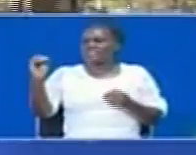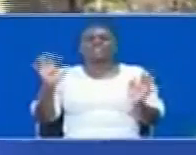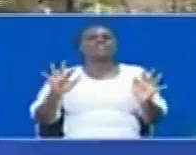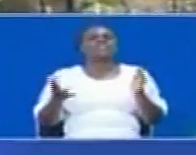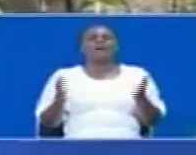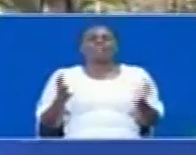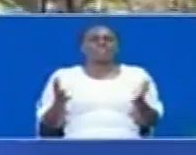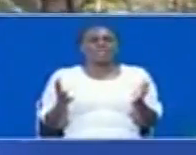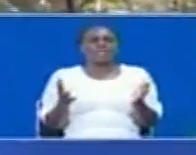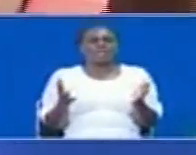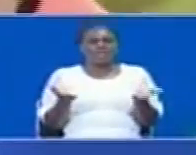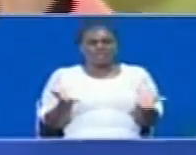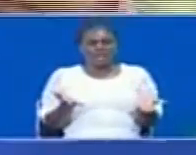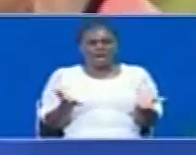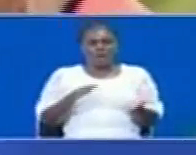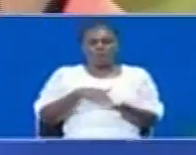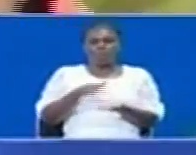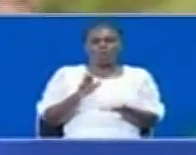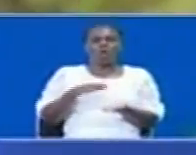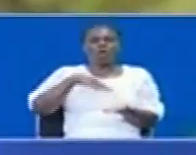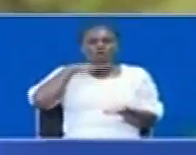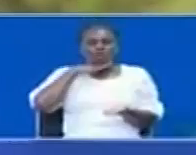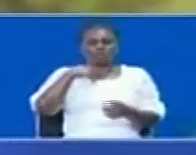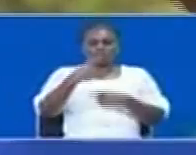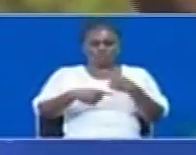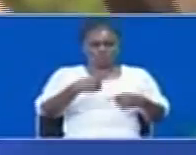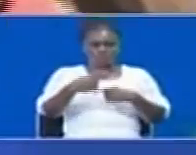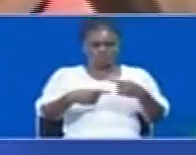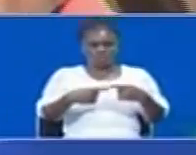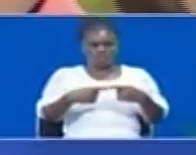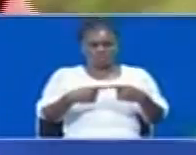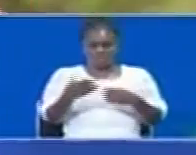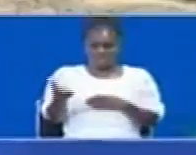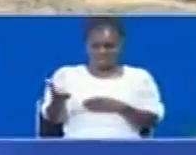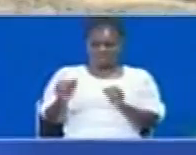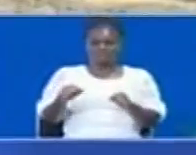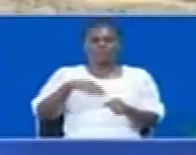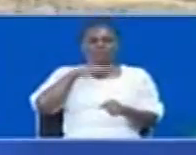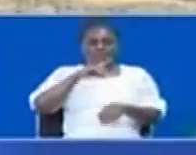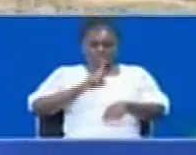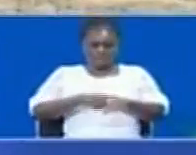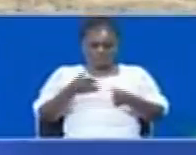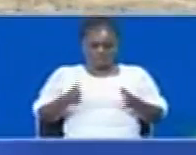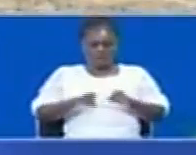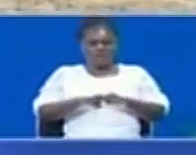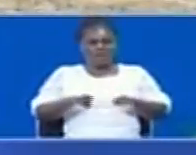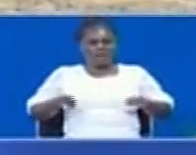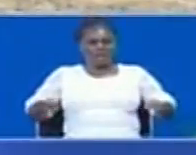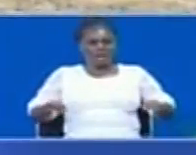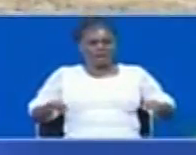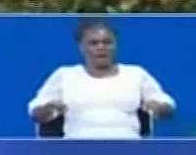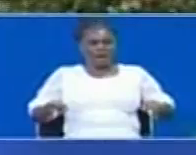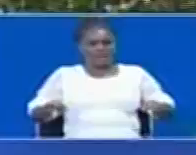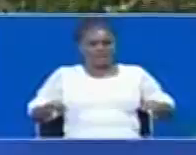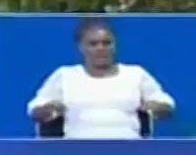sahi anaongezeka tena kukupa. Hata ile utachinja kesho. Msimu huu ardhi yao kavu hapa Mei